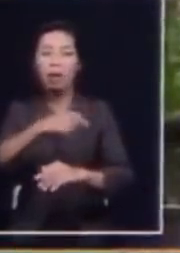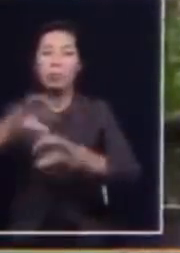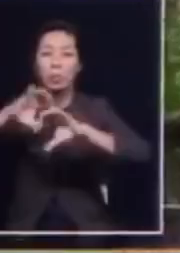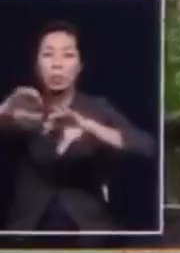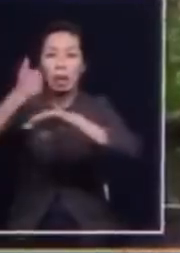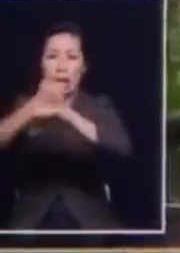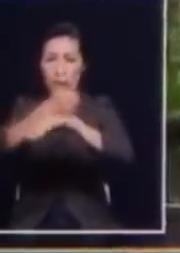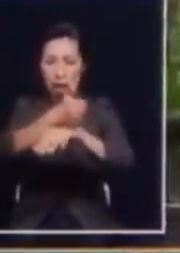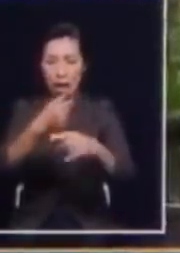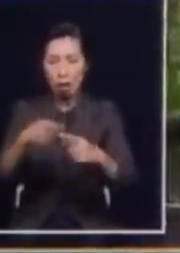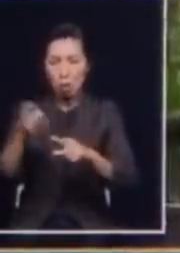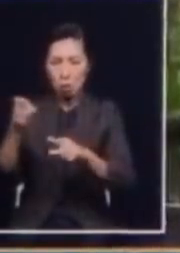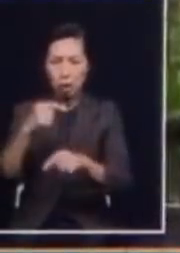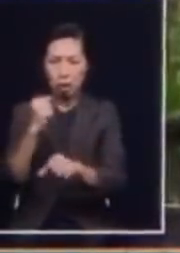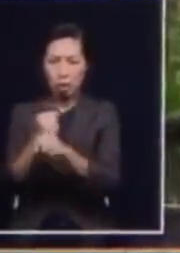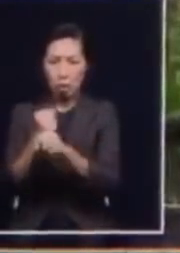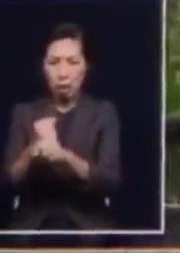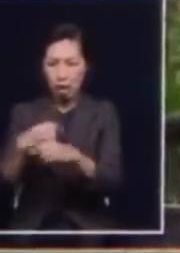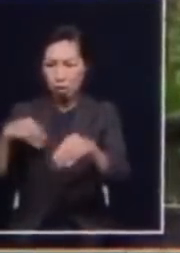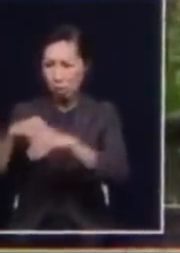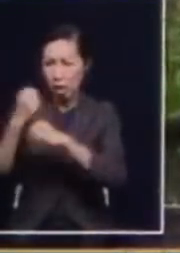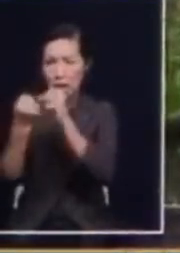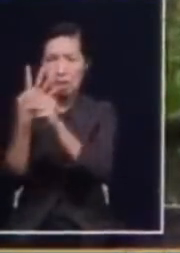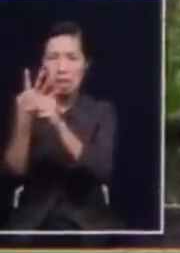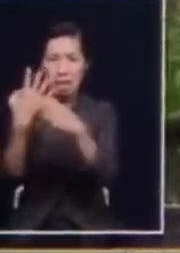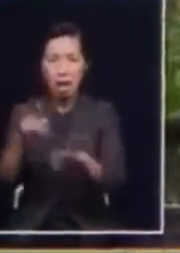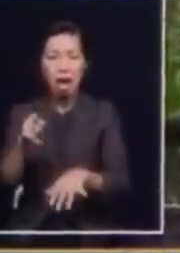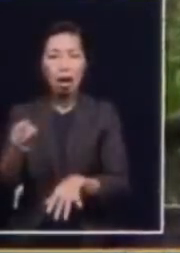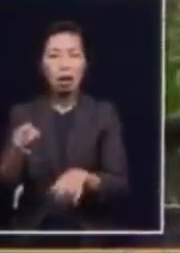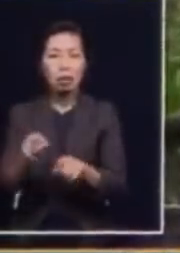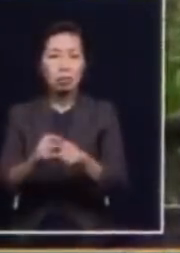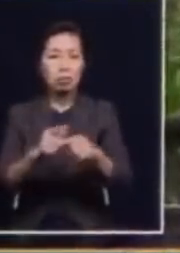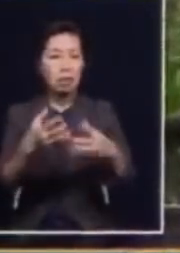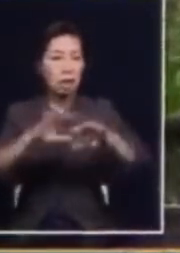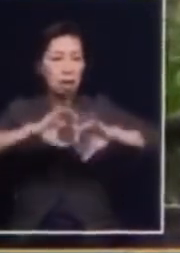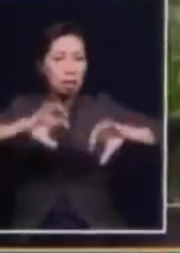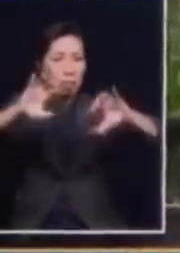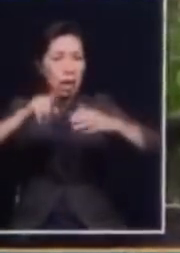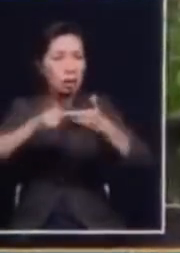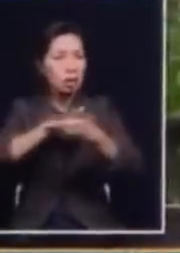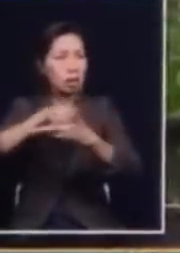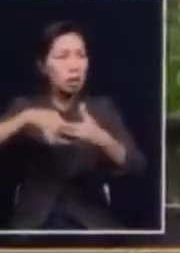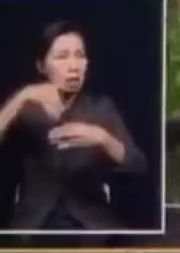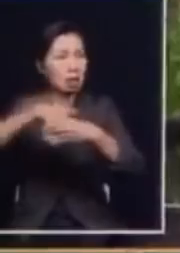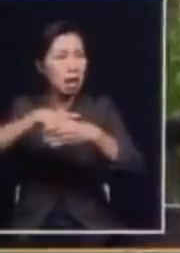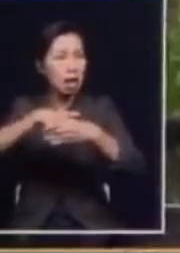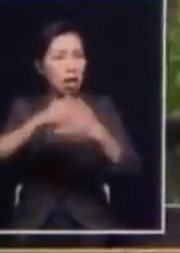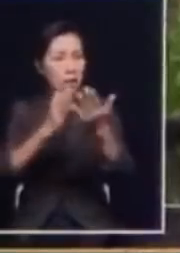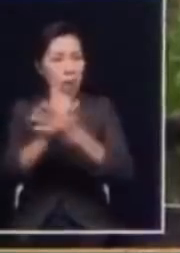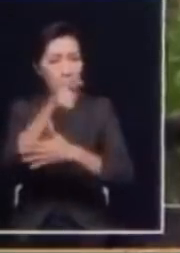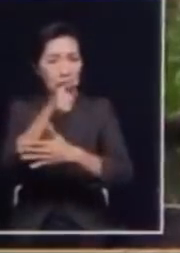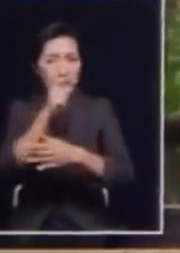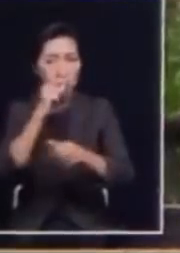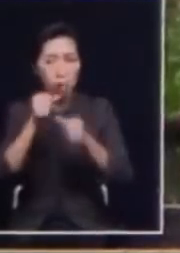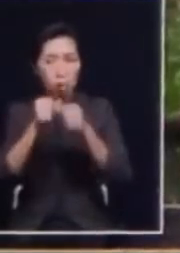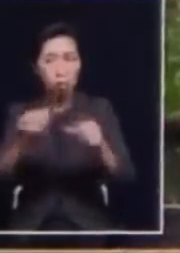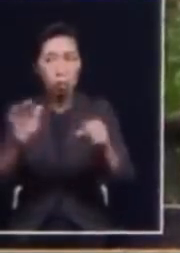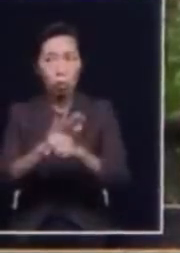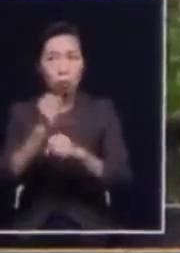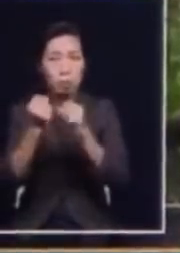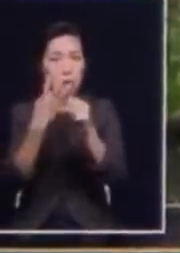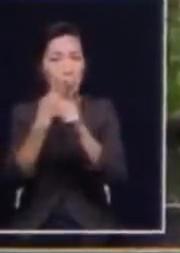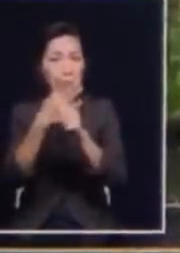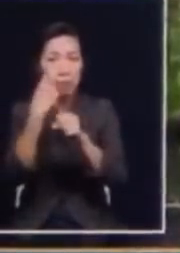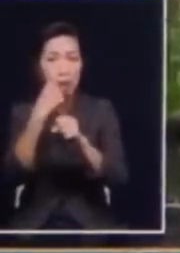4ปีแล้วนะรัฐบาลที่มาจากการเลือกตั้งถ้าผมจำไม่ผิดก็อยู่ครบ4ปีมีนายกทัก